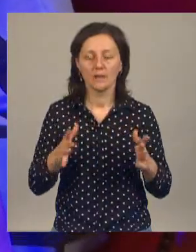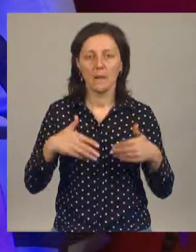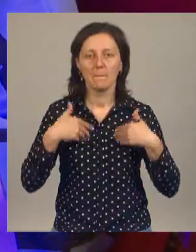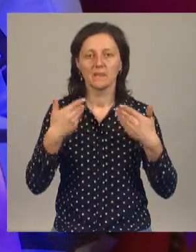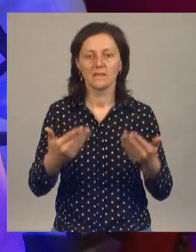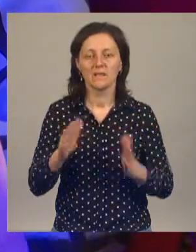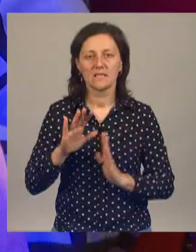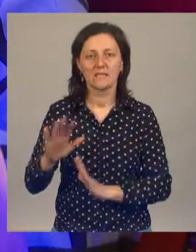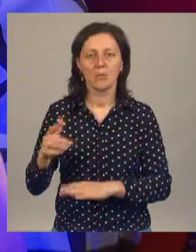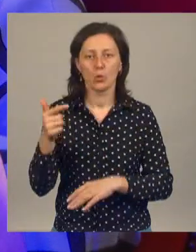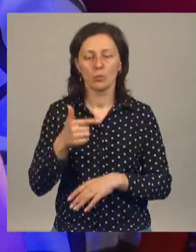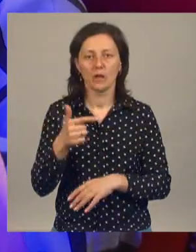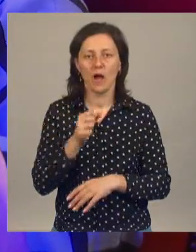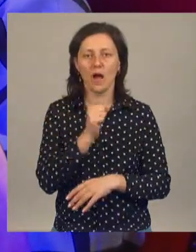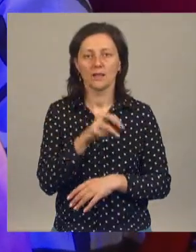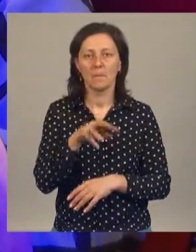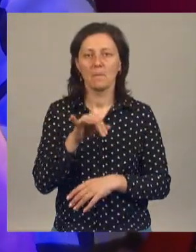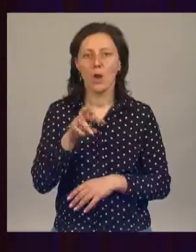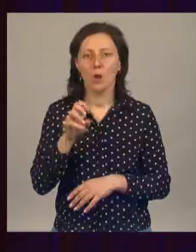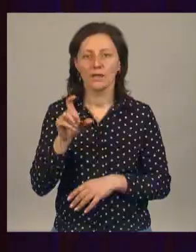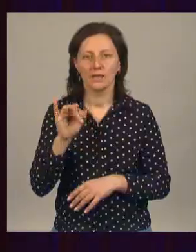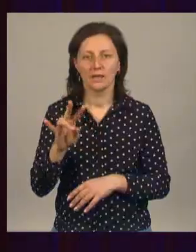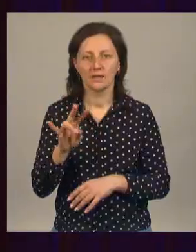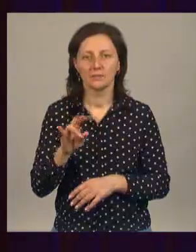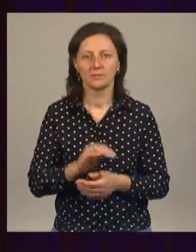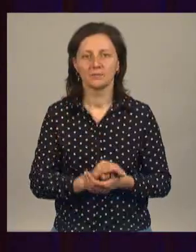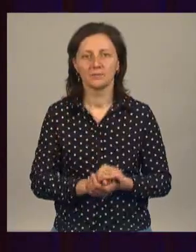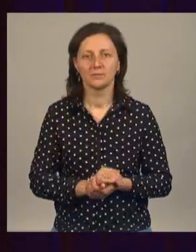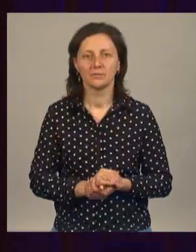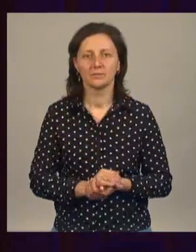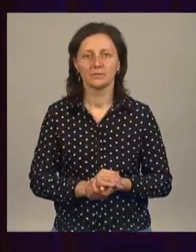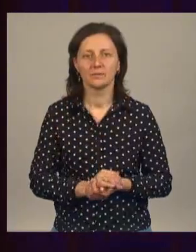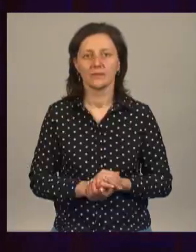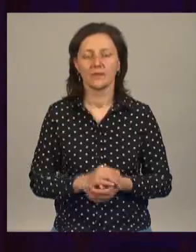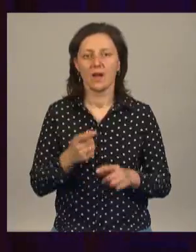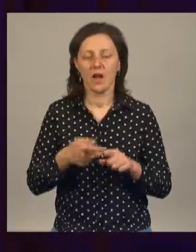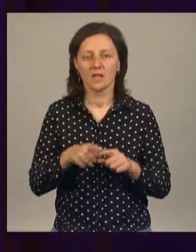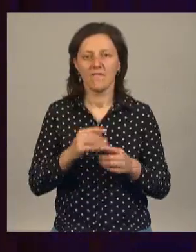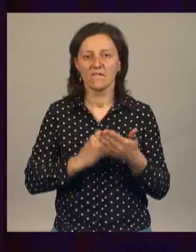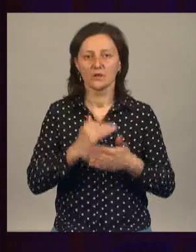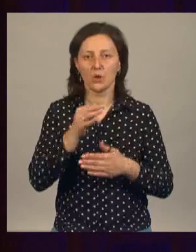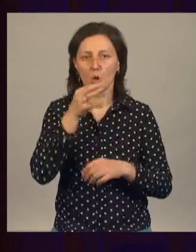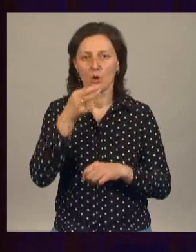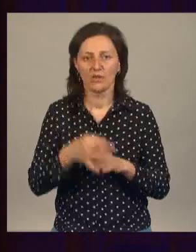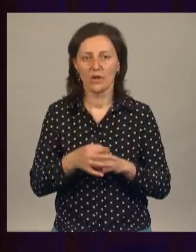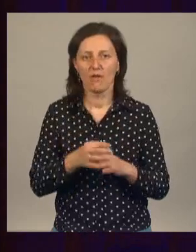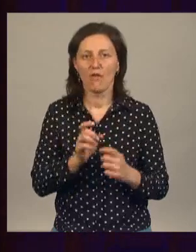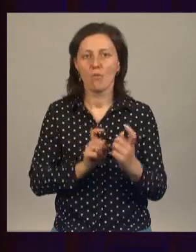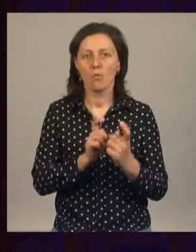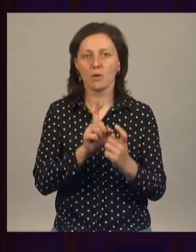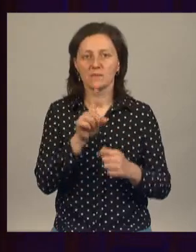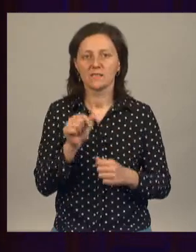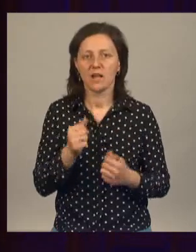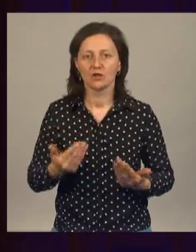поздравил заместитель губернатора Андрей Мелехин. Труд высокой ответственности. В борьбе за